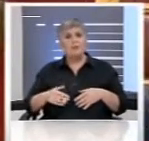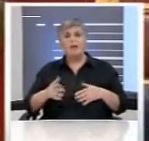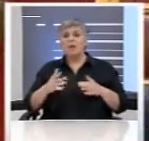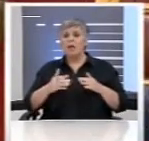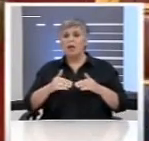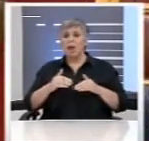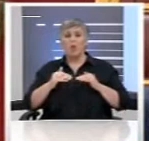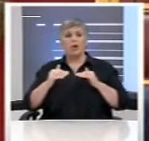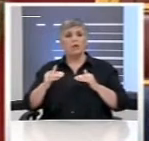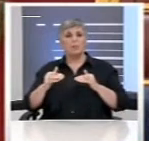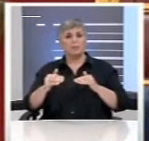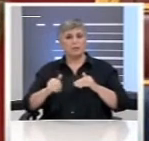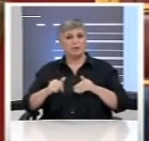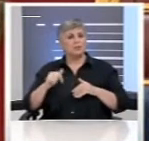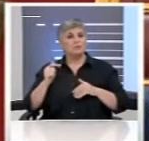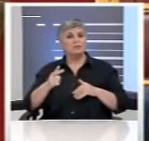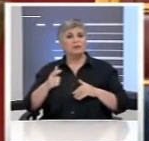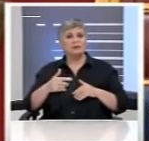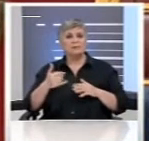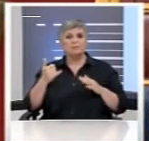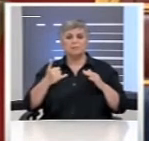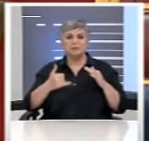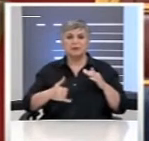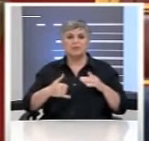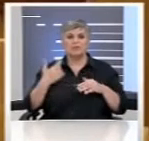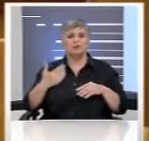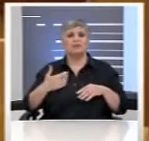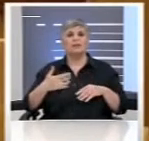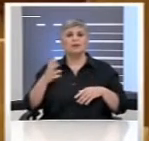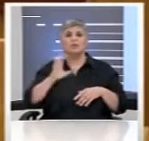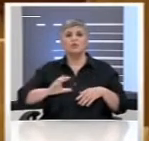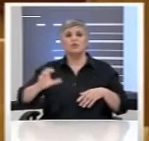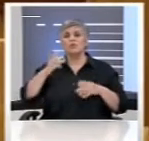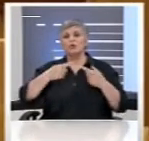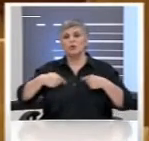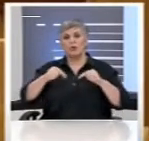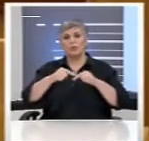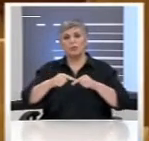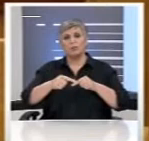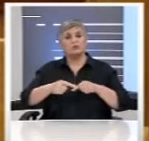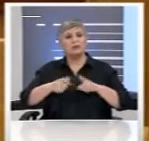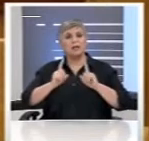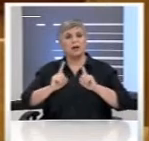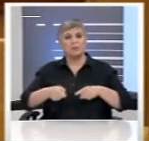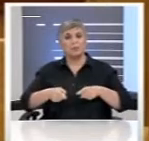είναι ουσιαστικά η αναφορά της απόφασης του Eurogroup σε ένα συμμετρικό μηχανισμό